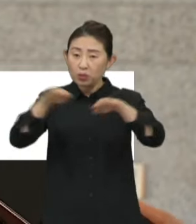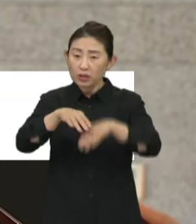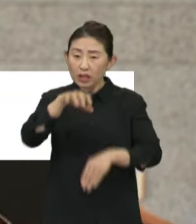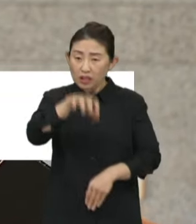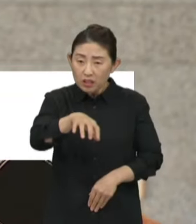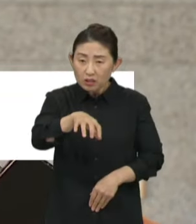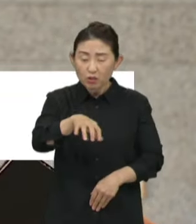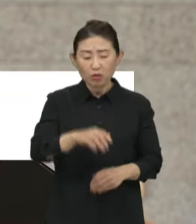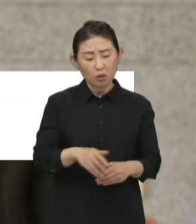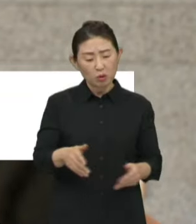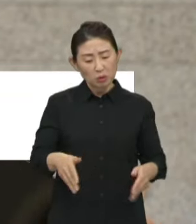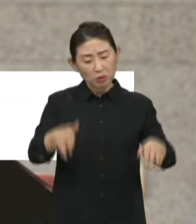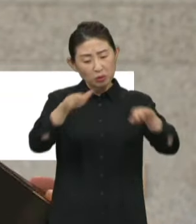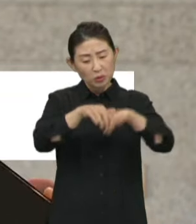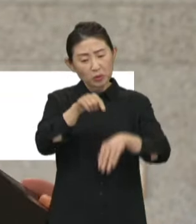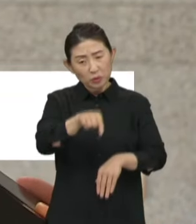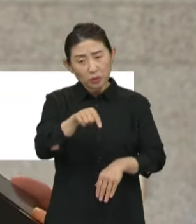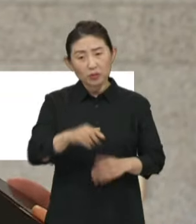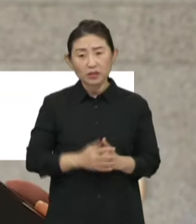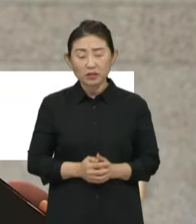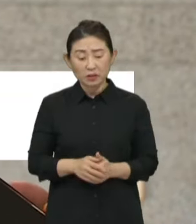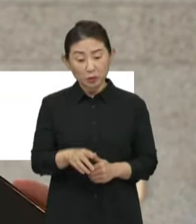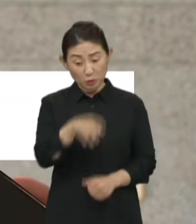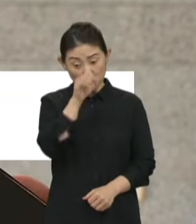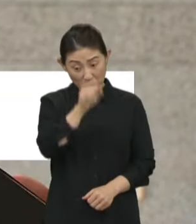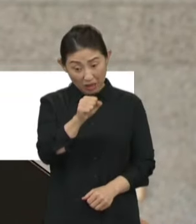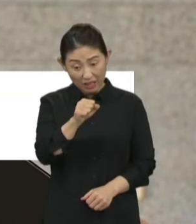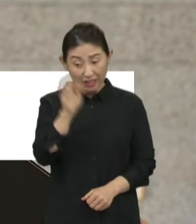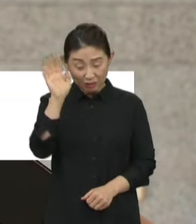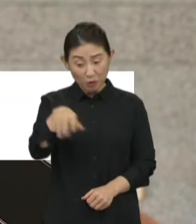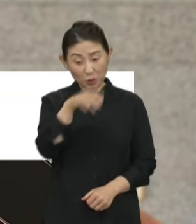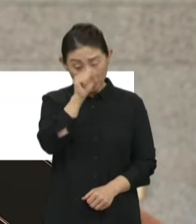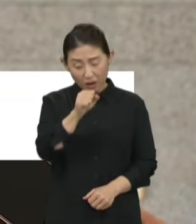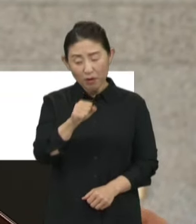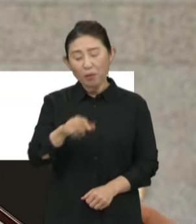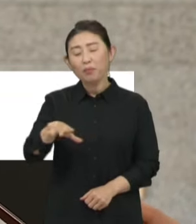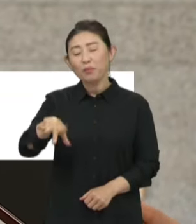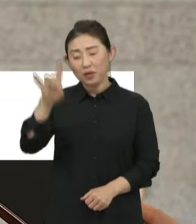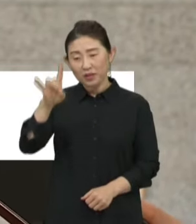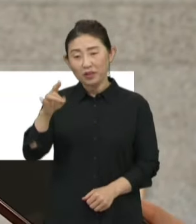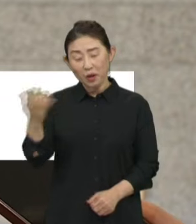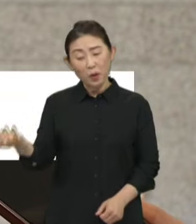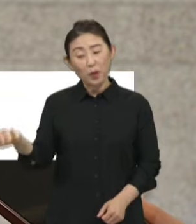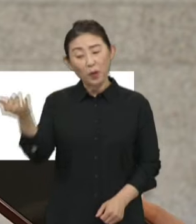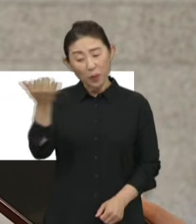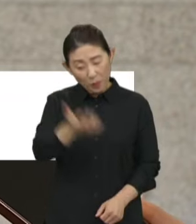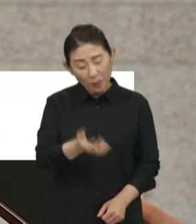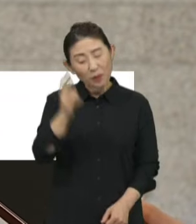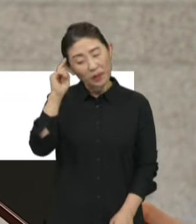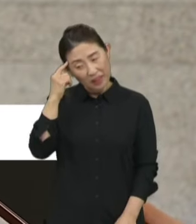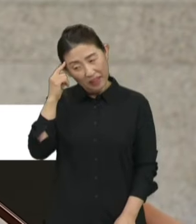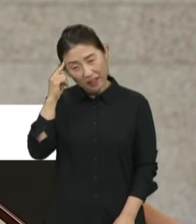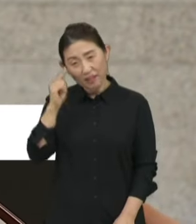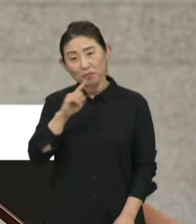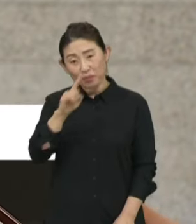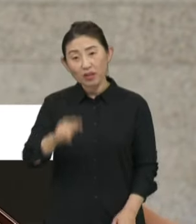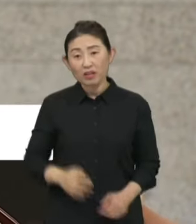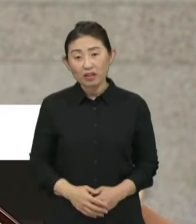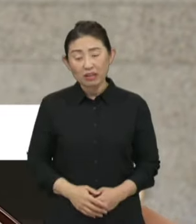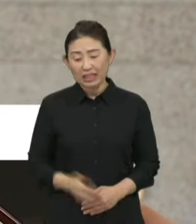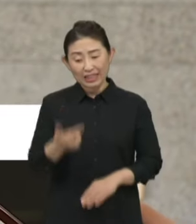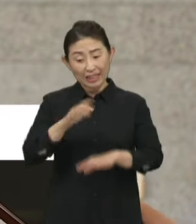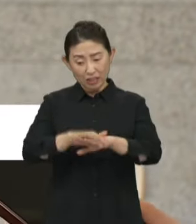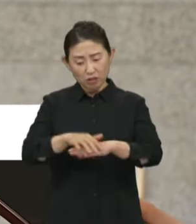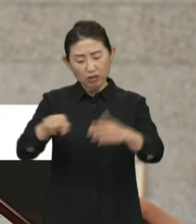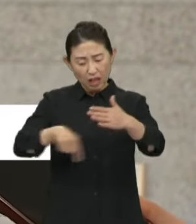중고 그 원도심 쪽으로 공간이 확보가 된다고 하면은 우선적으로 검토한다 전을 떠지